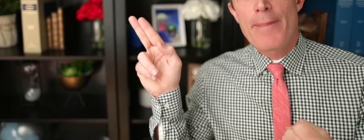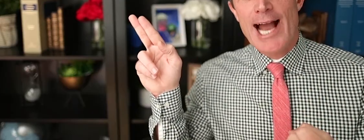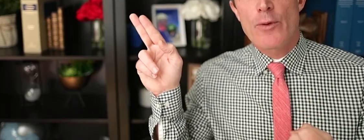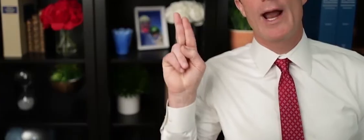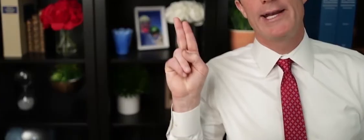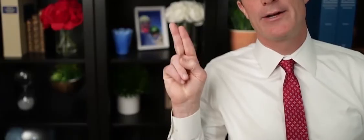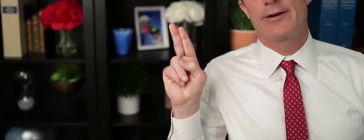'est-à-dire qu'il'y'impact,'est